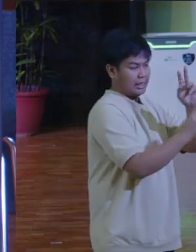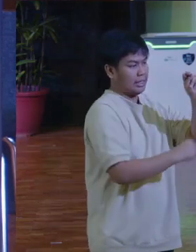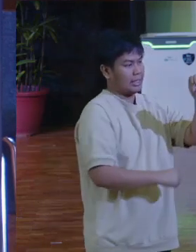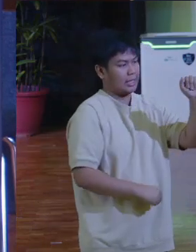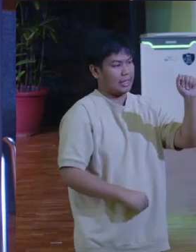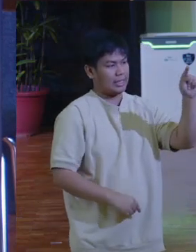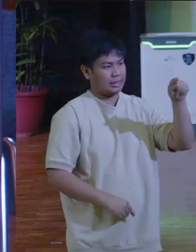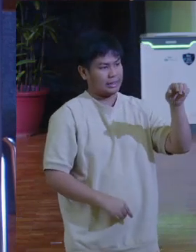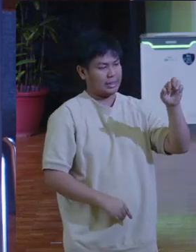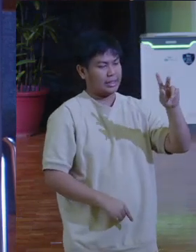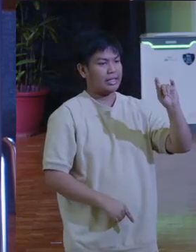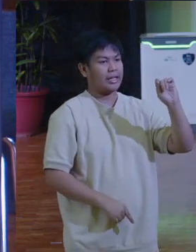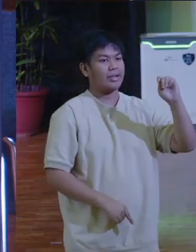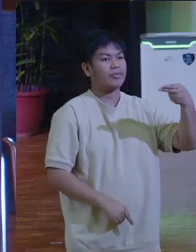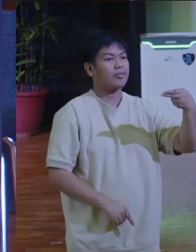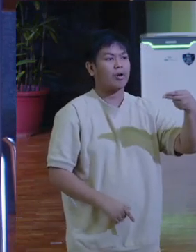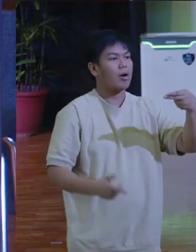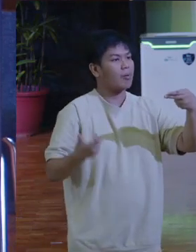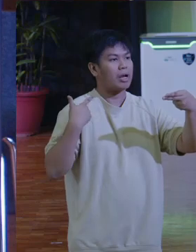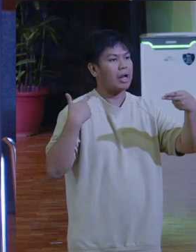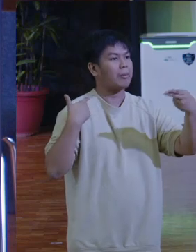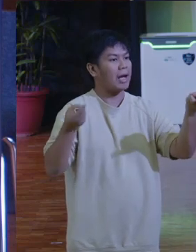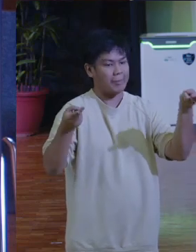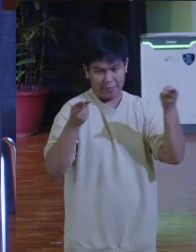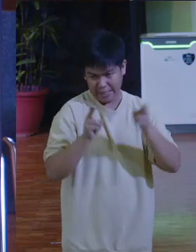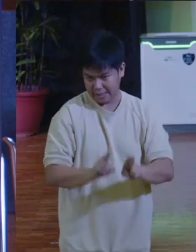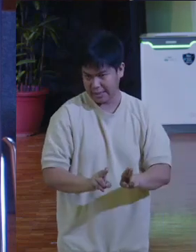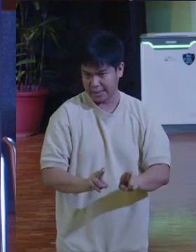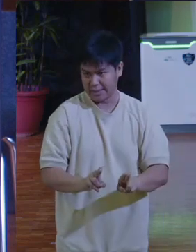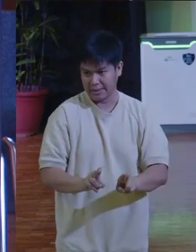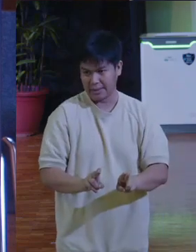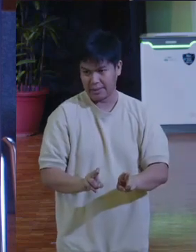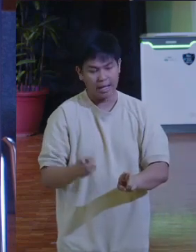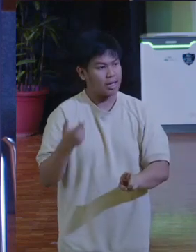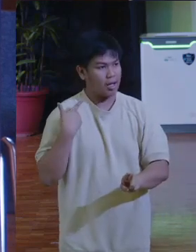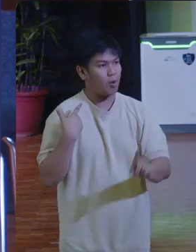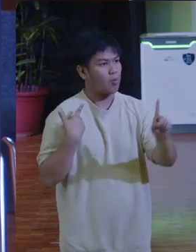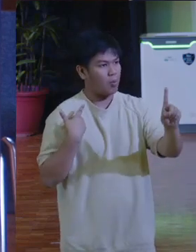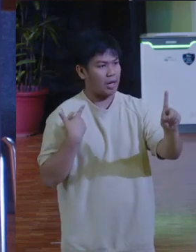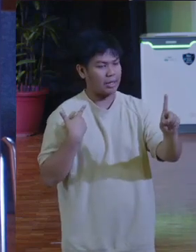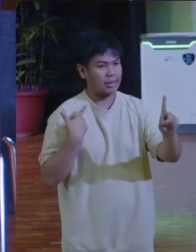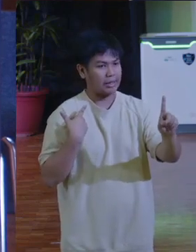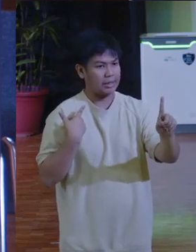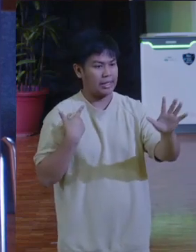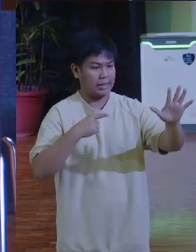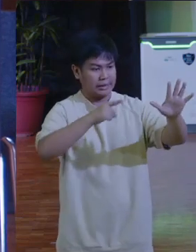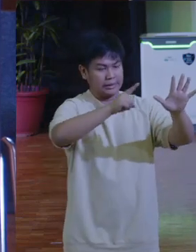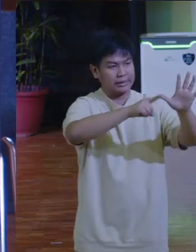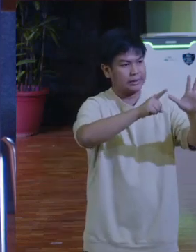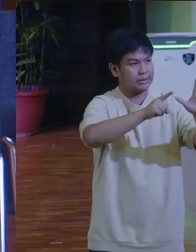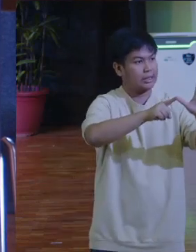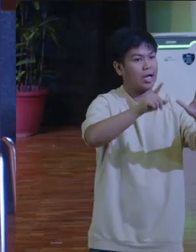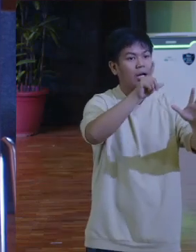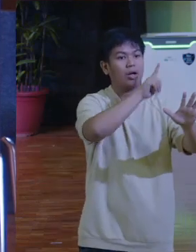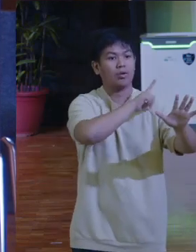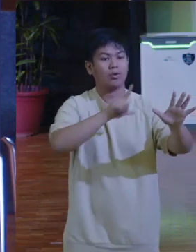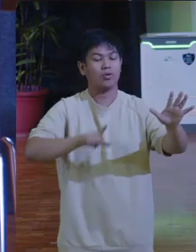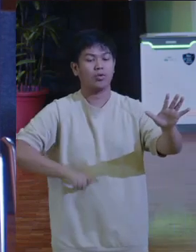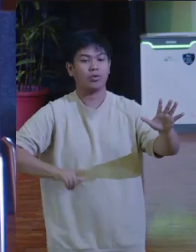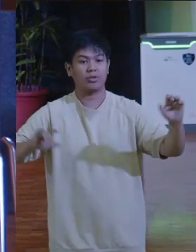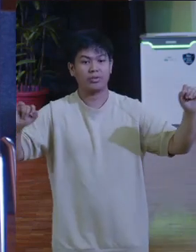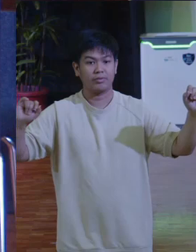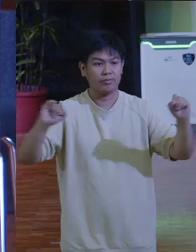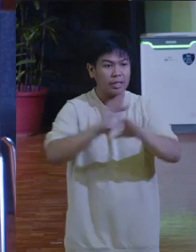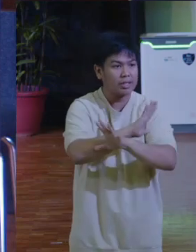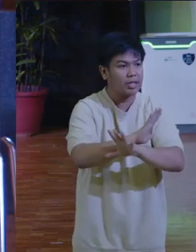meron pa siyang hindi nagagawa para matupad yung propesiya about the day of the Lord's vengeance.